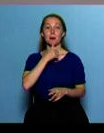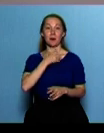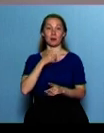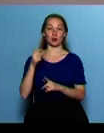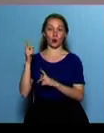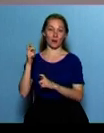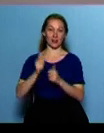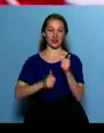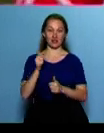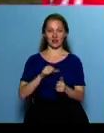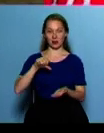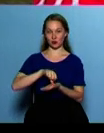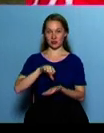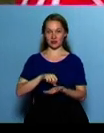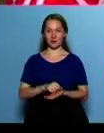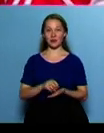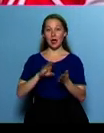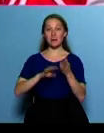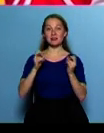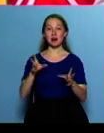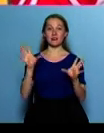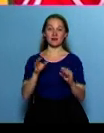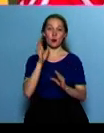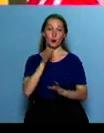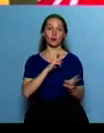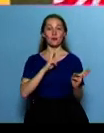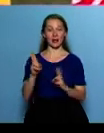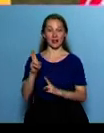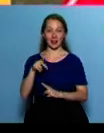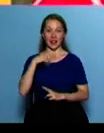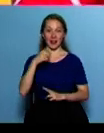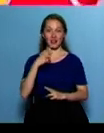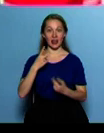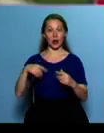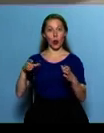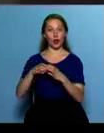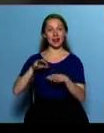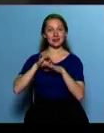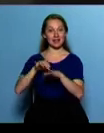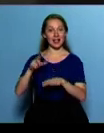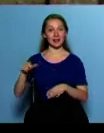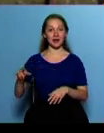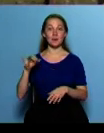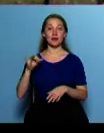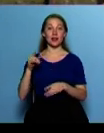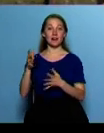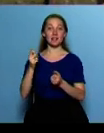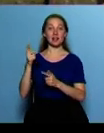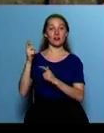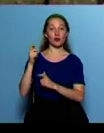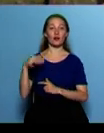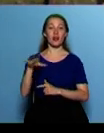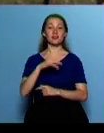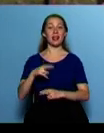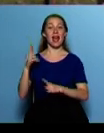любительских соревнованиях, попробовать. С безопасностью все будет окей, заверили сегодня организаторы. Перед тем, как взять винтовку в руки, все участники